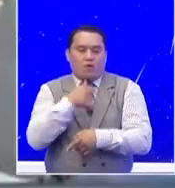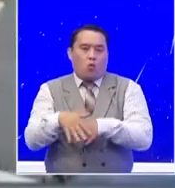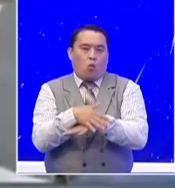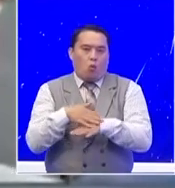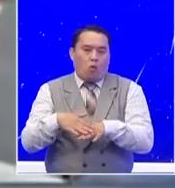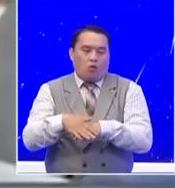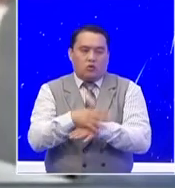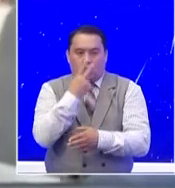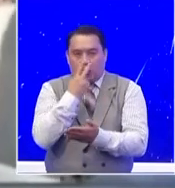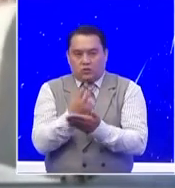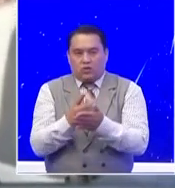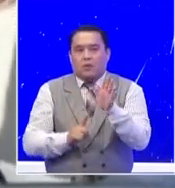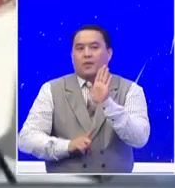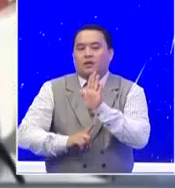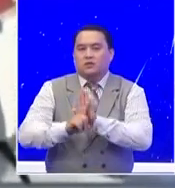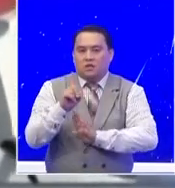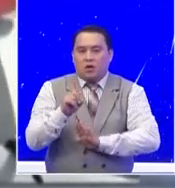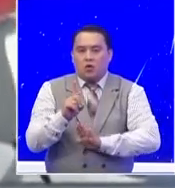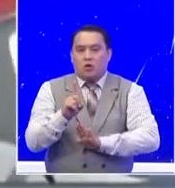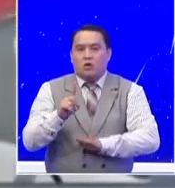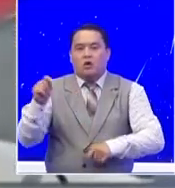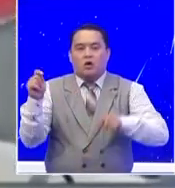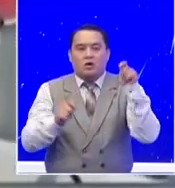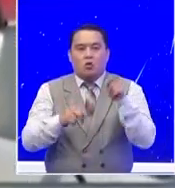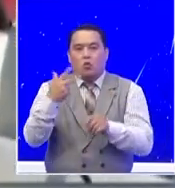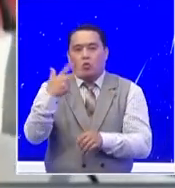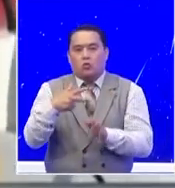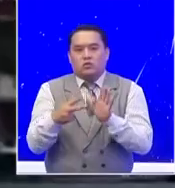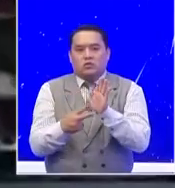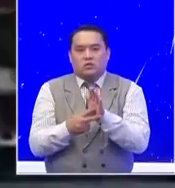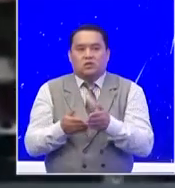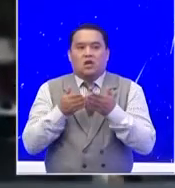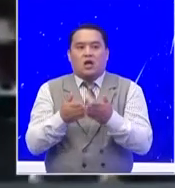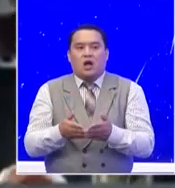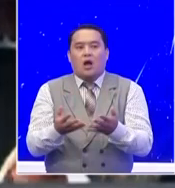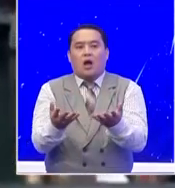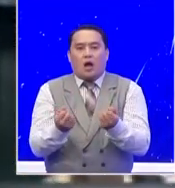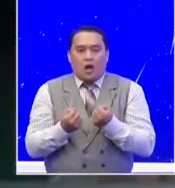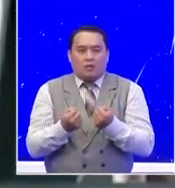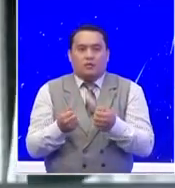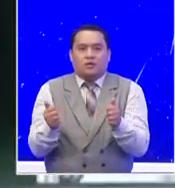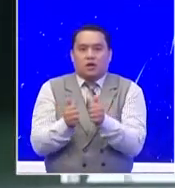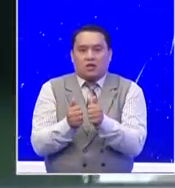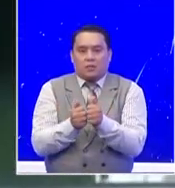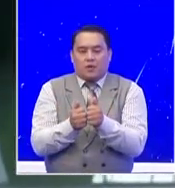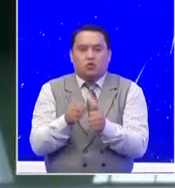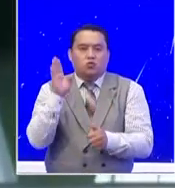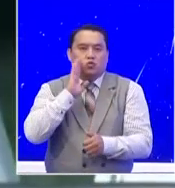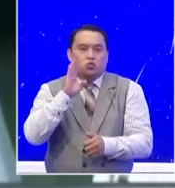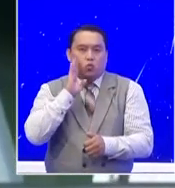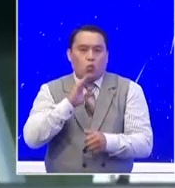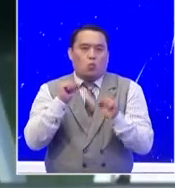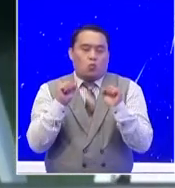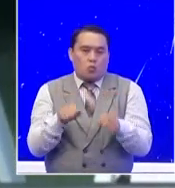отандық фильмдерді көрсете бастады. Оны көру үшін 38 электр қайықтың бірін алып, экранға жақындау керек. Су бетіне